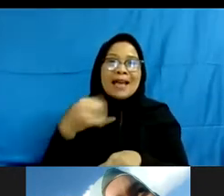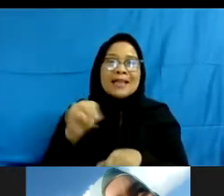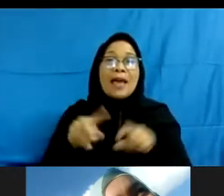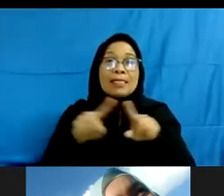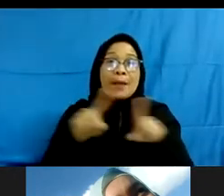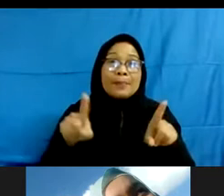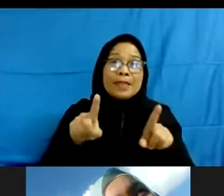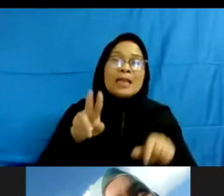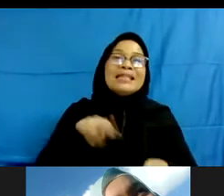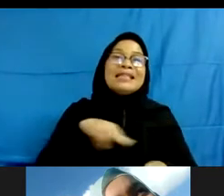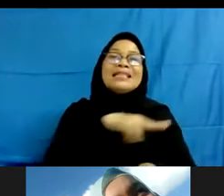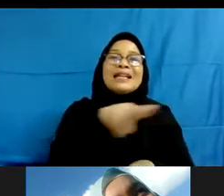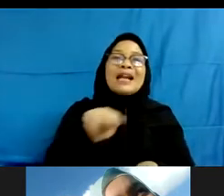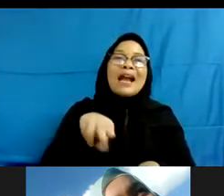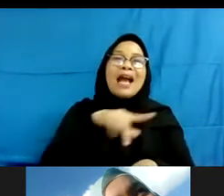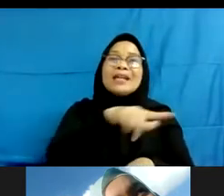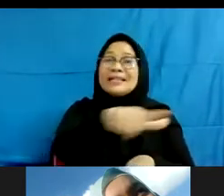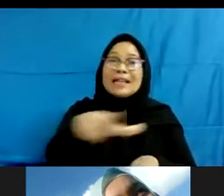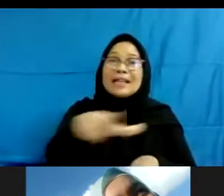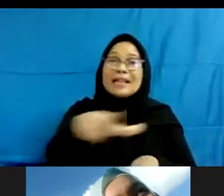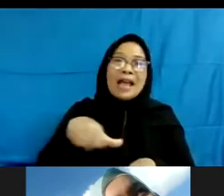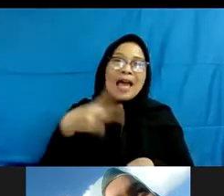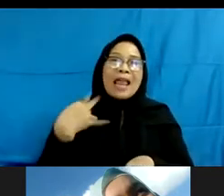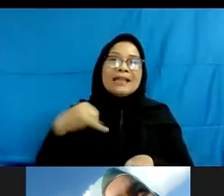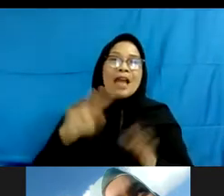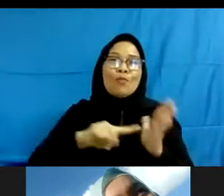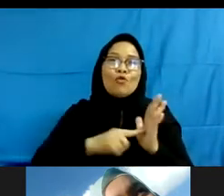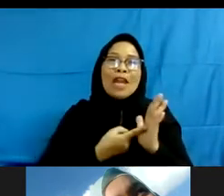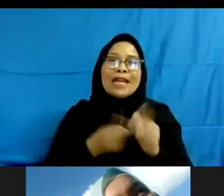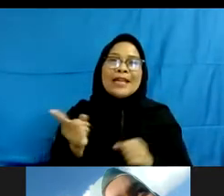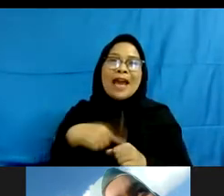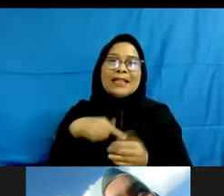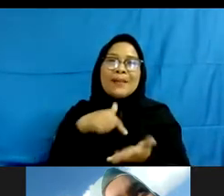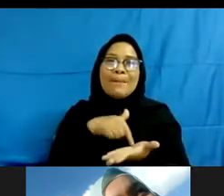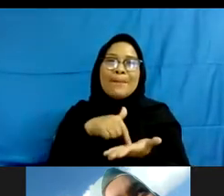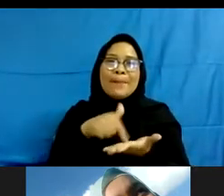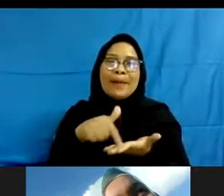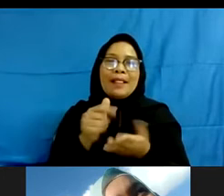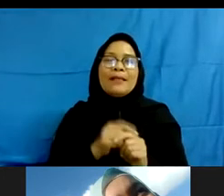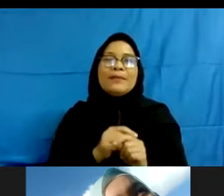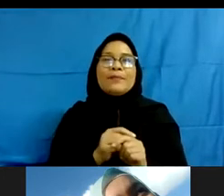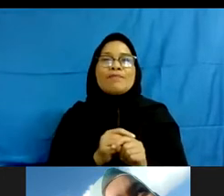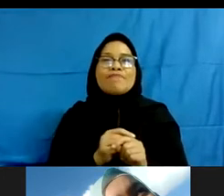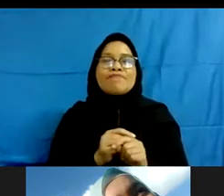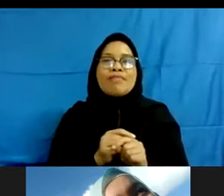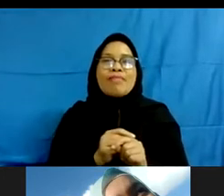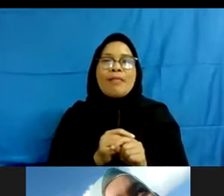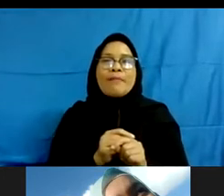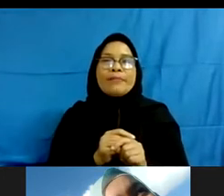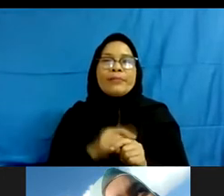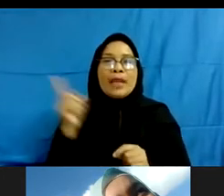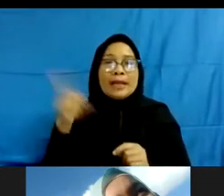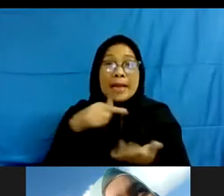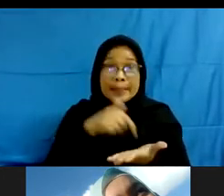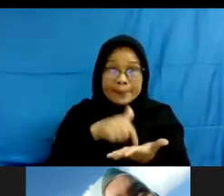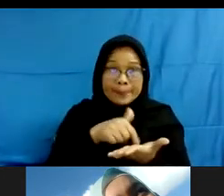Braille. Nah, gitu. Jadi saya ada beberapa poin di sini dari kata Braille itu sendiri,